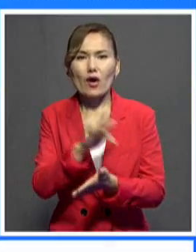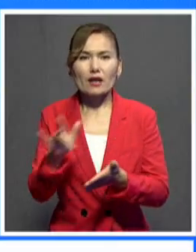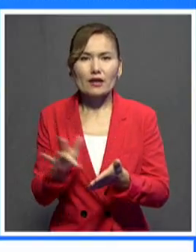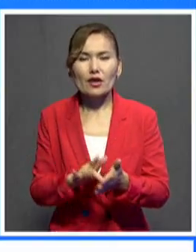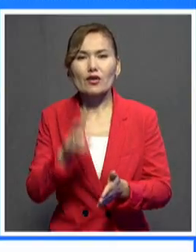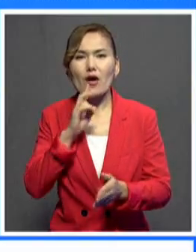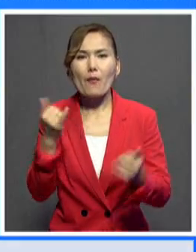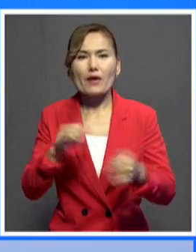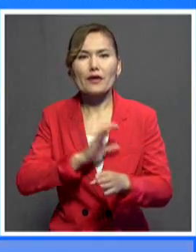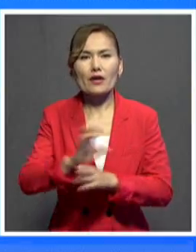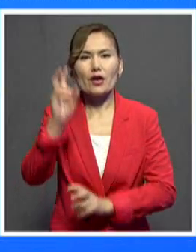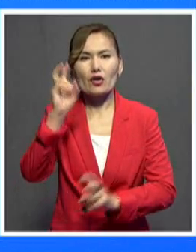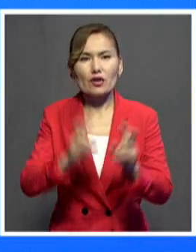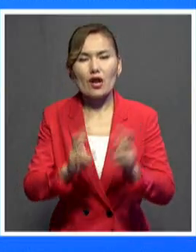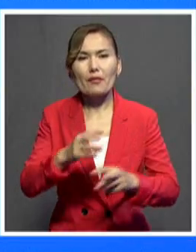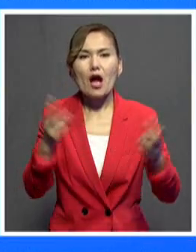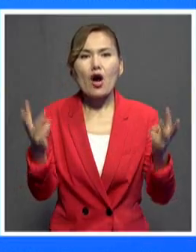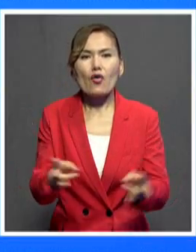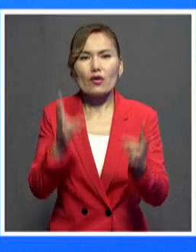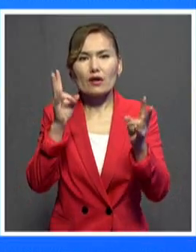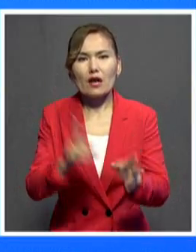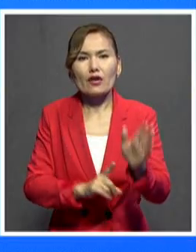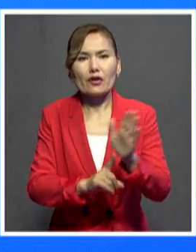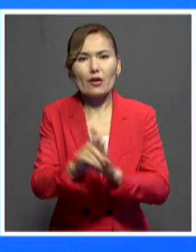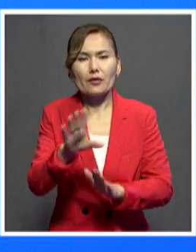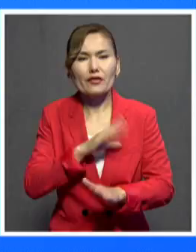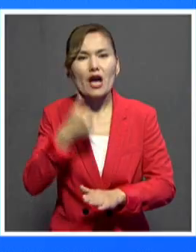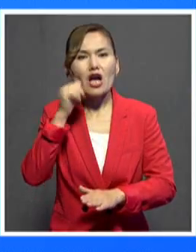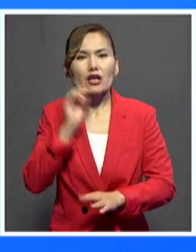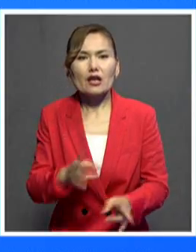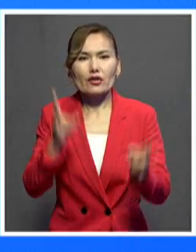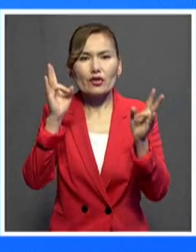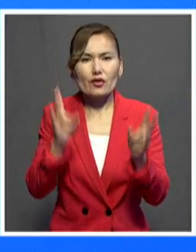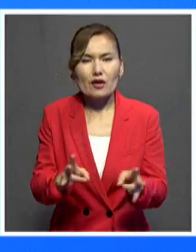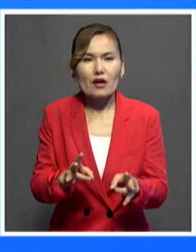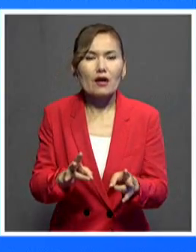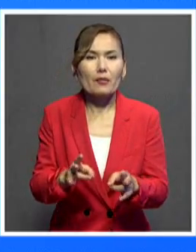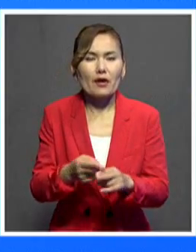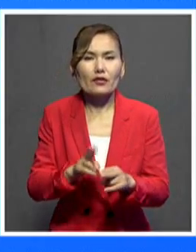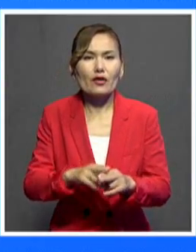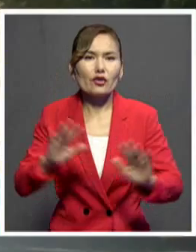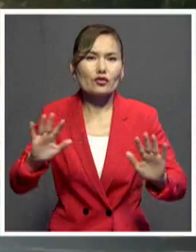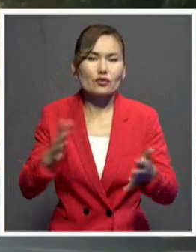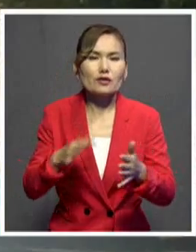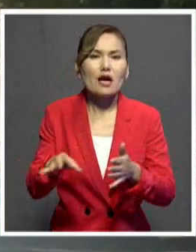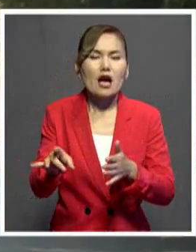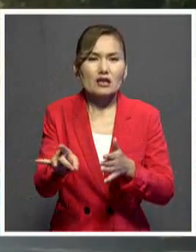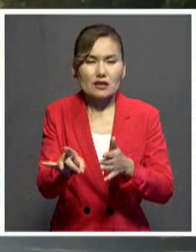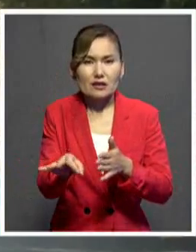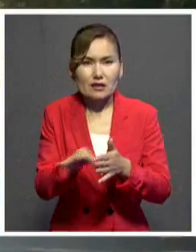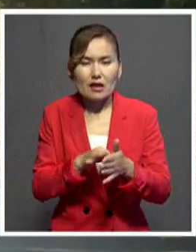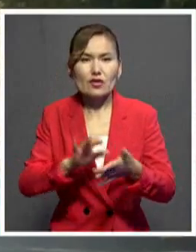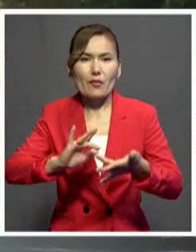Атырау мұнай өңдеу зауытының төбесінен от лаулап қою қара түтін будақтады. Кеше болған бұл жайт лезде әлеуметтік желіге тарап кетті. Зауыттың